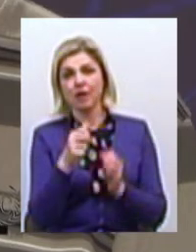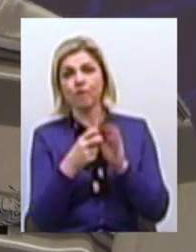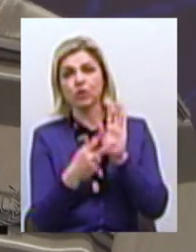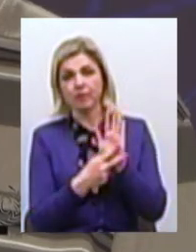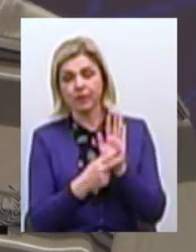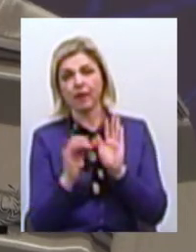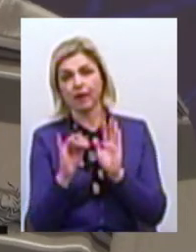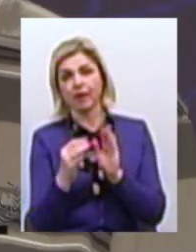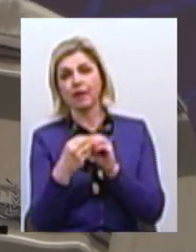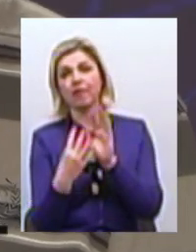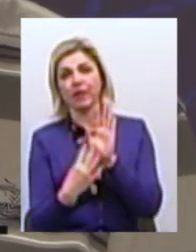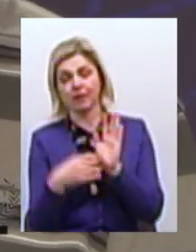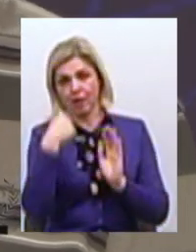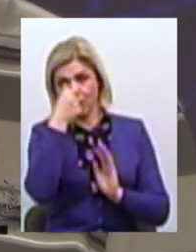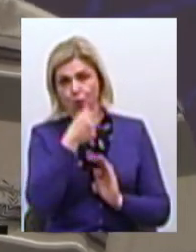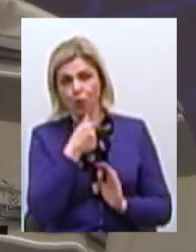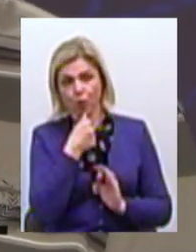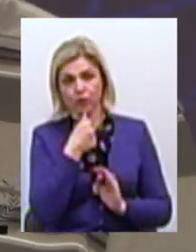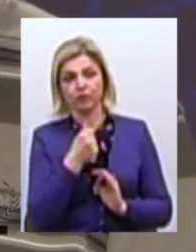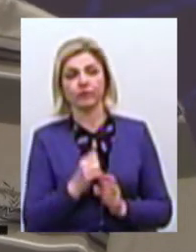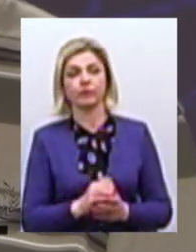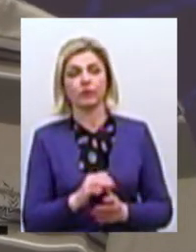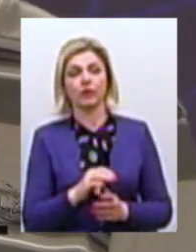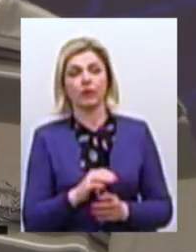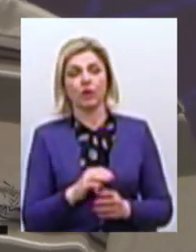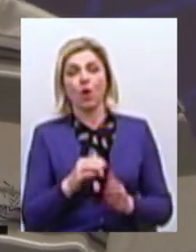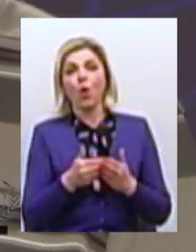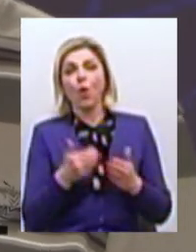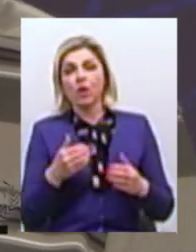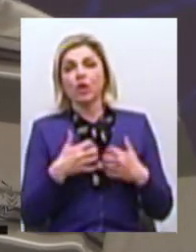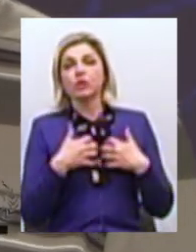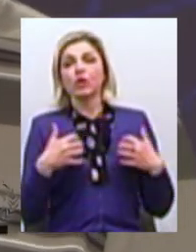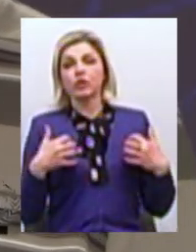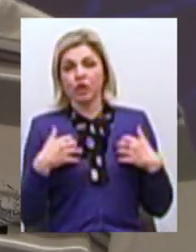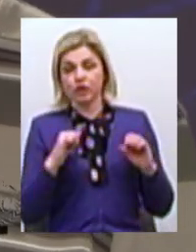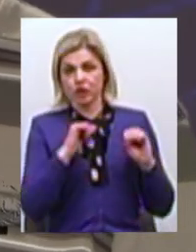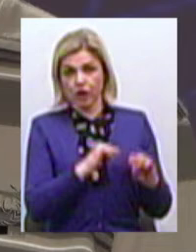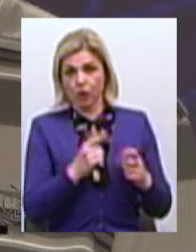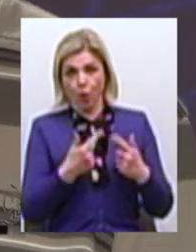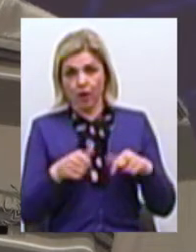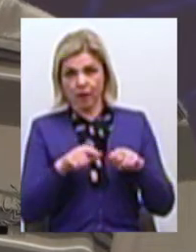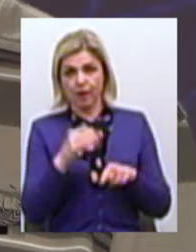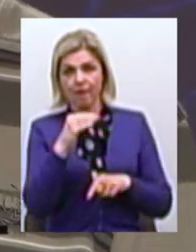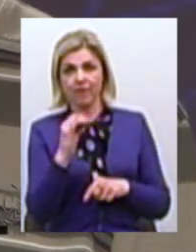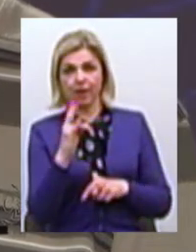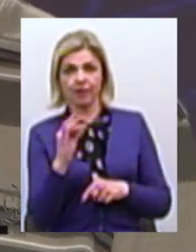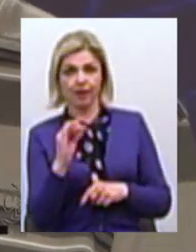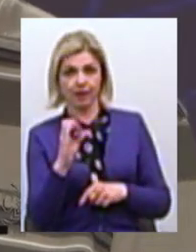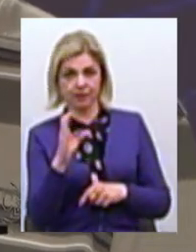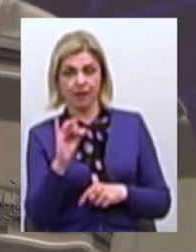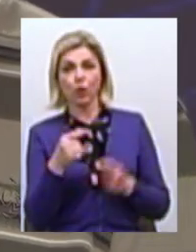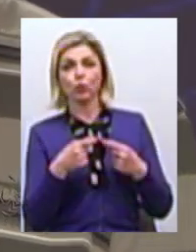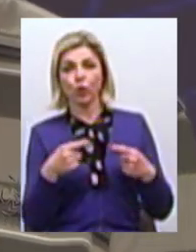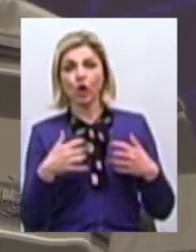2018 и 2019 год от зоозащитной организации «Феникс» и еще нескольких так называемых зоозащитных